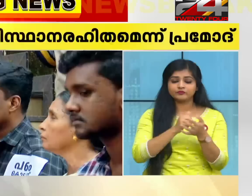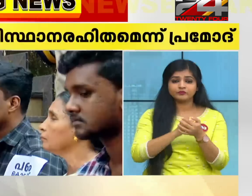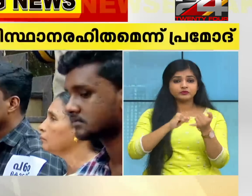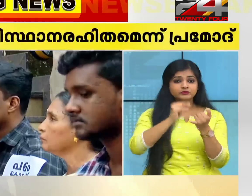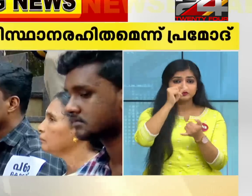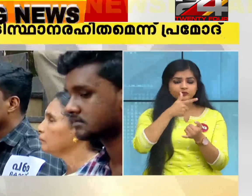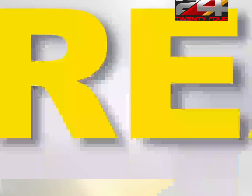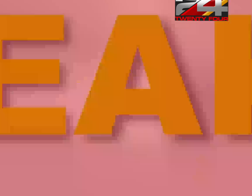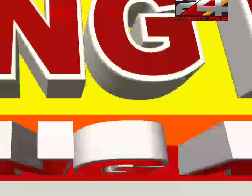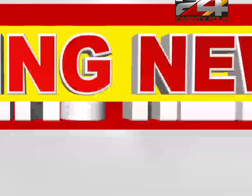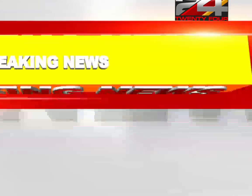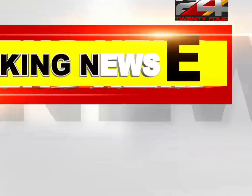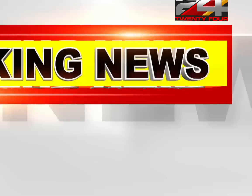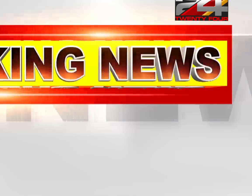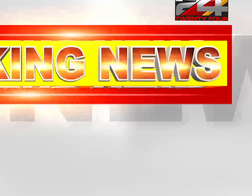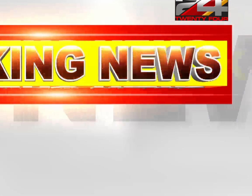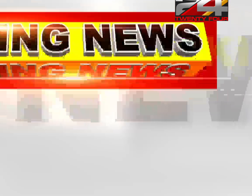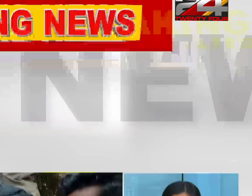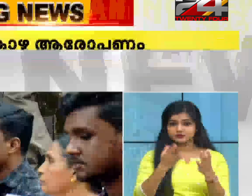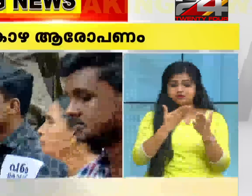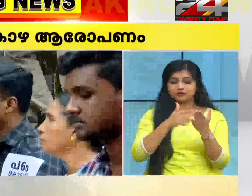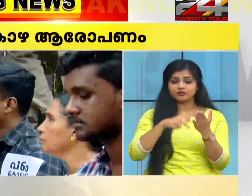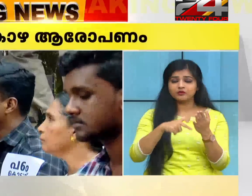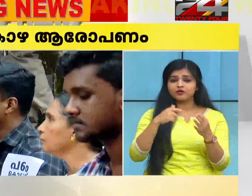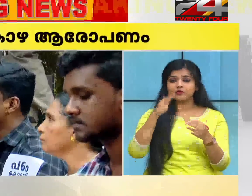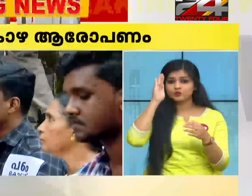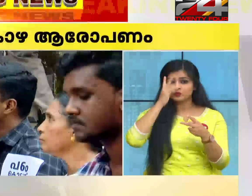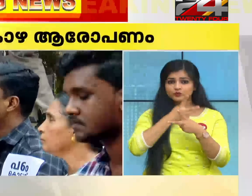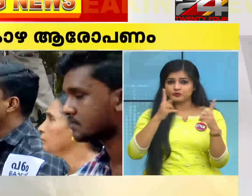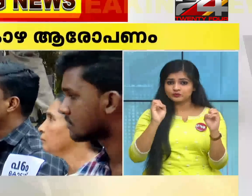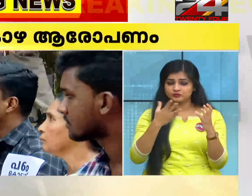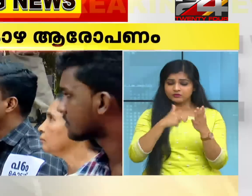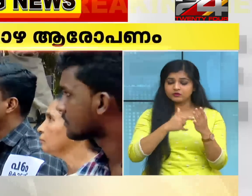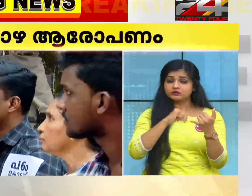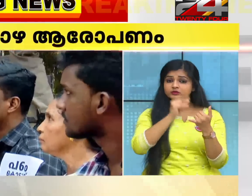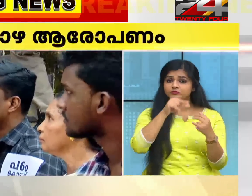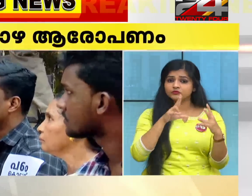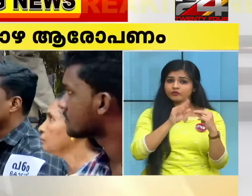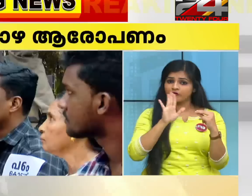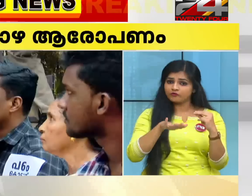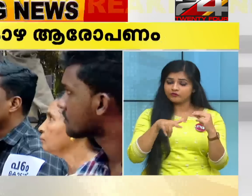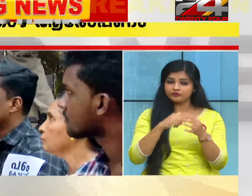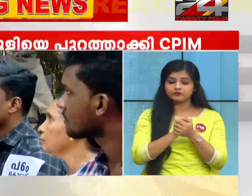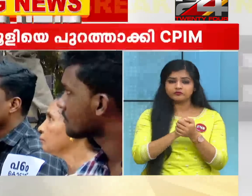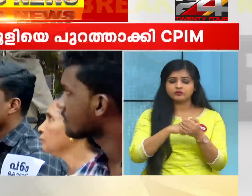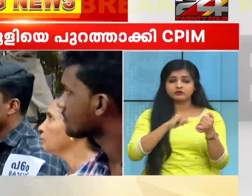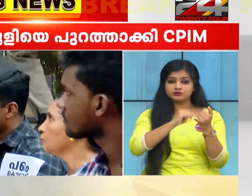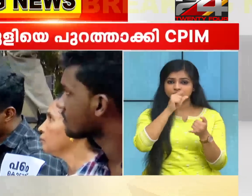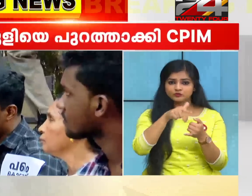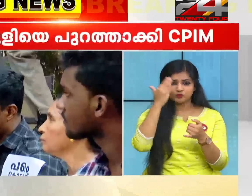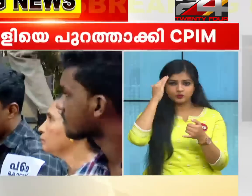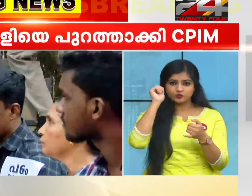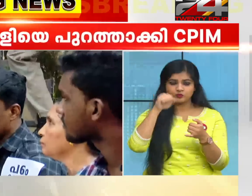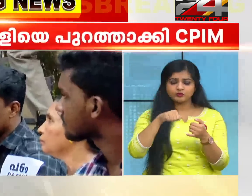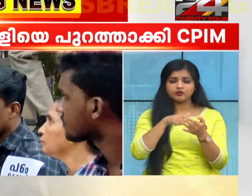ഒരു വാർത്ത പുറത്തു വന്നതിന് ശേഷം താങ്കൾക്ക്? ഈ വാർത്ത വന്നതിന് ശേഷം ഇല്ല. എന്തുകൊണ്ടാണ് അങ്ങനെ ഇല്ലാതിരുന്നത്? നിങ്ങൾക്ക് അറിയുന്ന ഒരാളാണ് ശ്രീജിത്ത്. അപ്പം സ്വാഭാവികമായിട്ടും